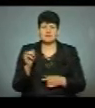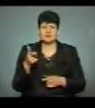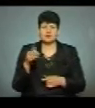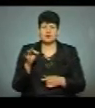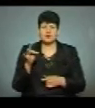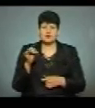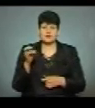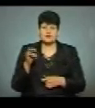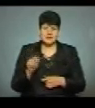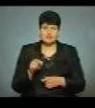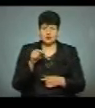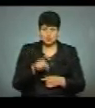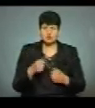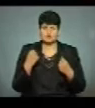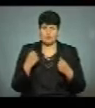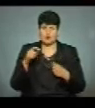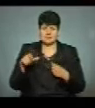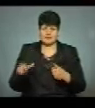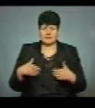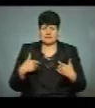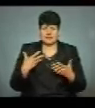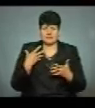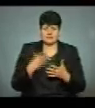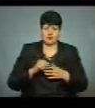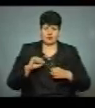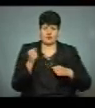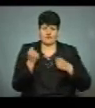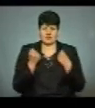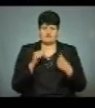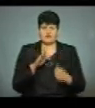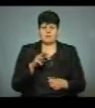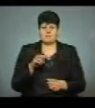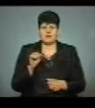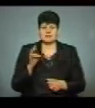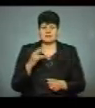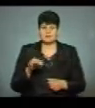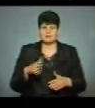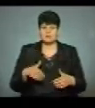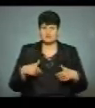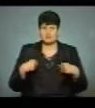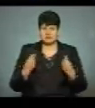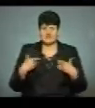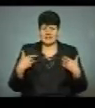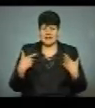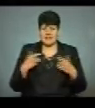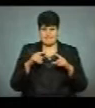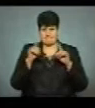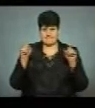сьогодні спортсмени-біатлоністи вітають свого товариша Віталія Манзина. Йому вручають вітальний плакат.